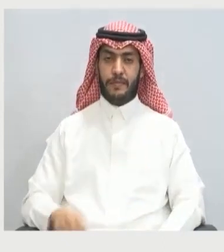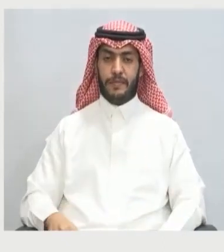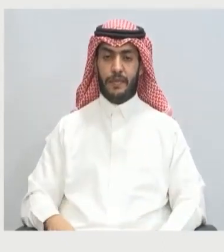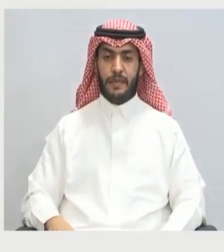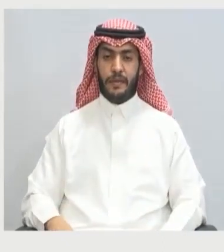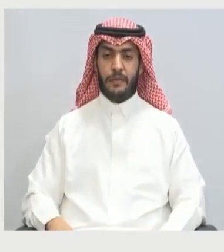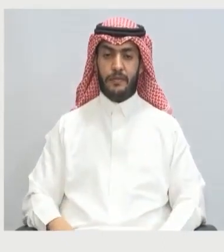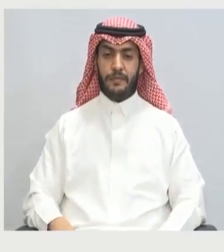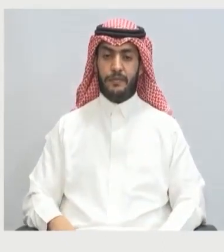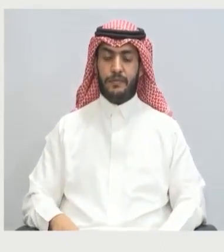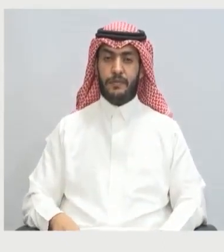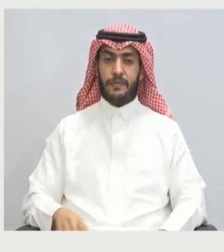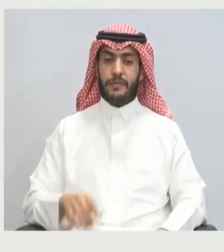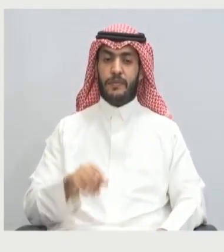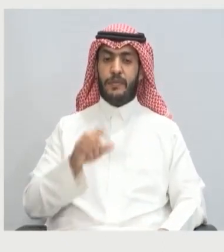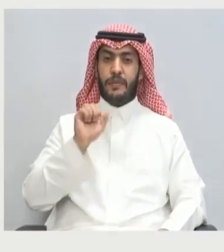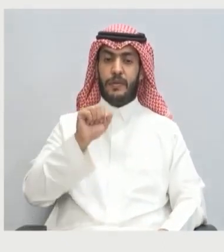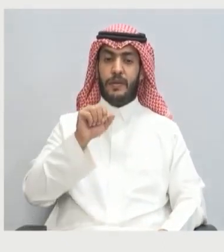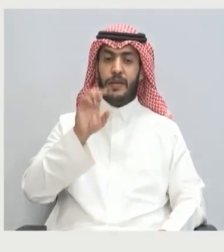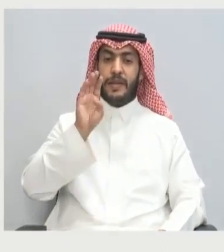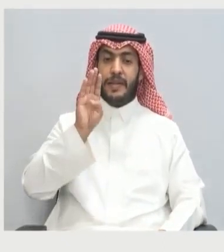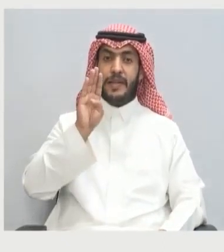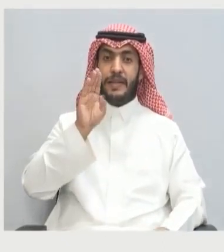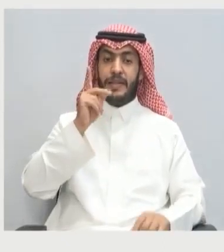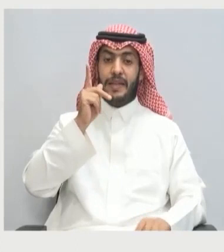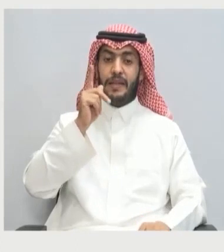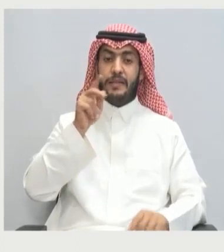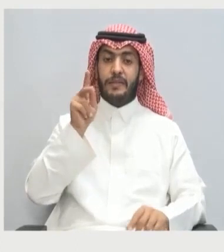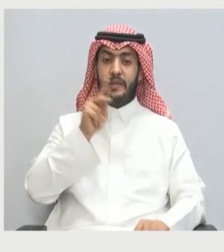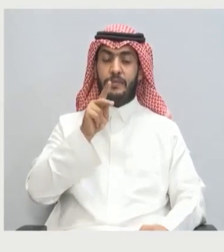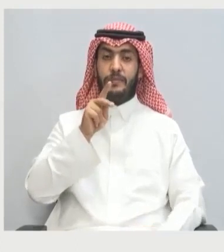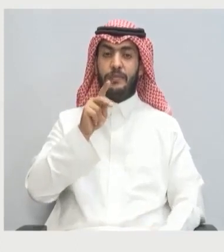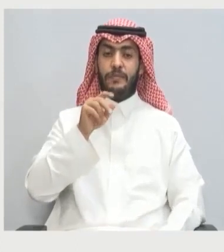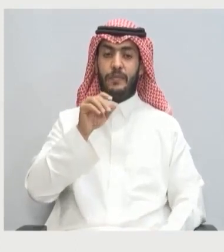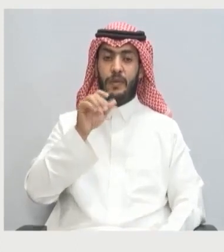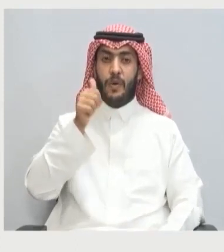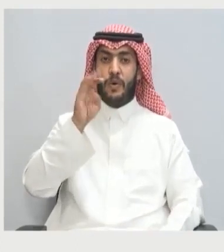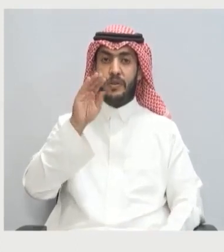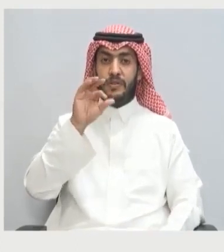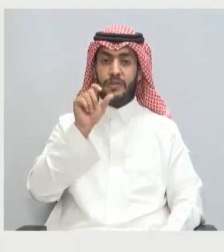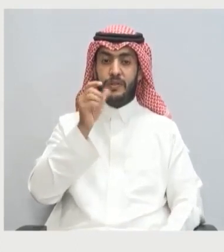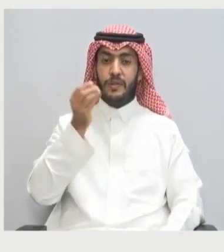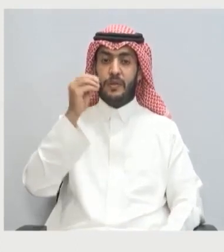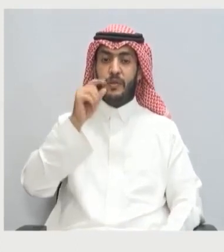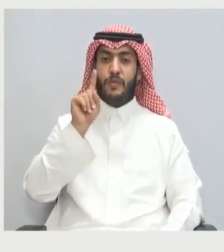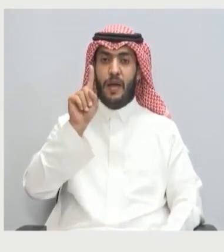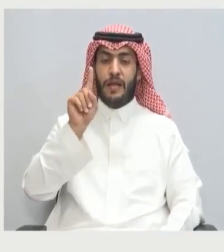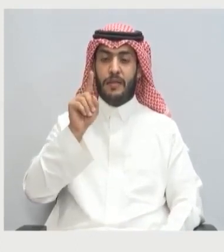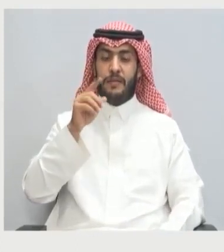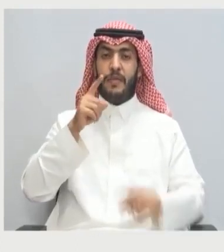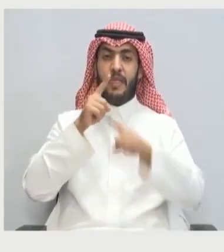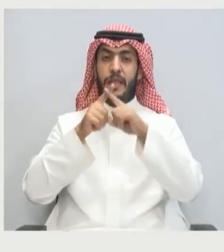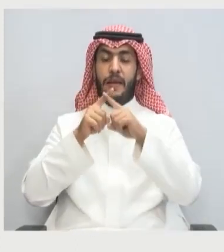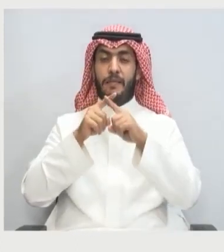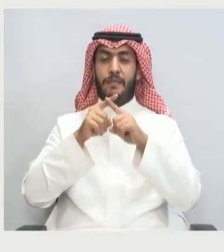النيتروجين اذا ساط بق واقول ك تساي تركيز الاكسجين مرفوع للاس واحد مضروب